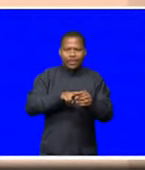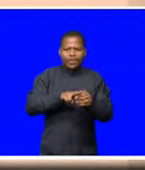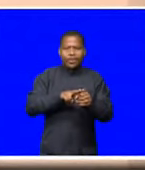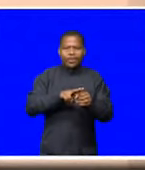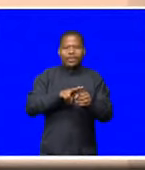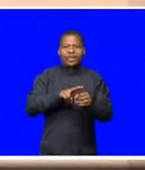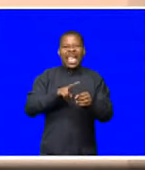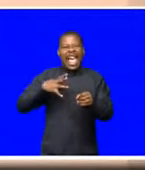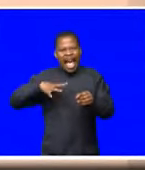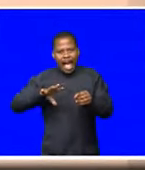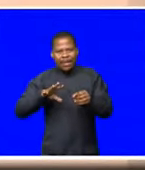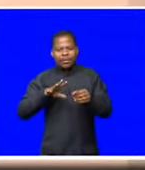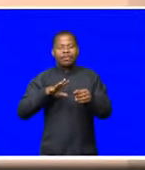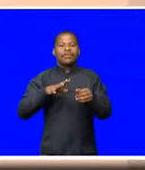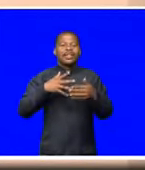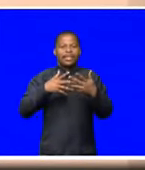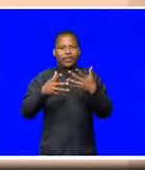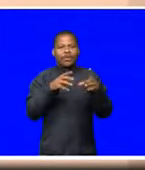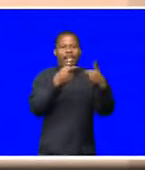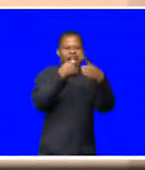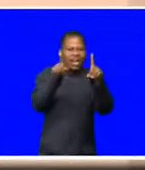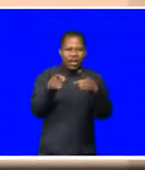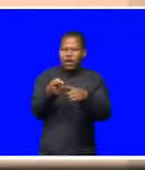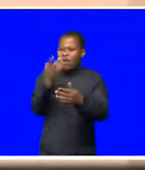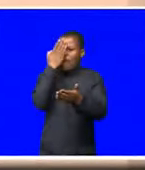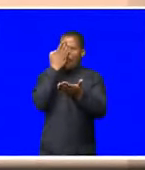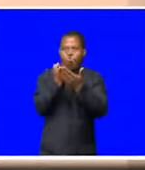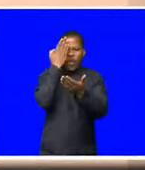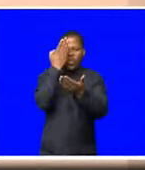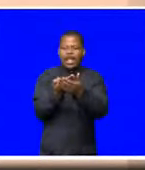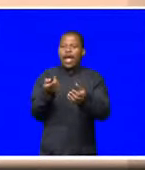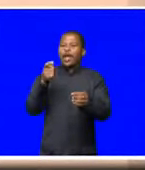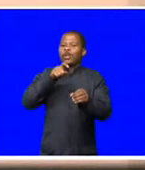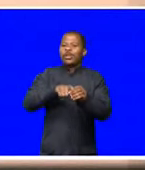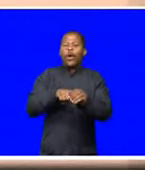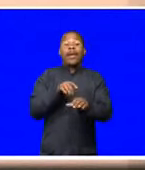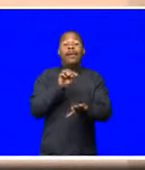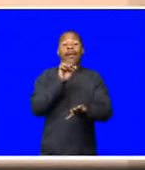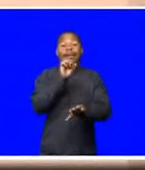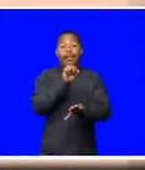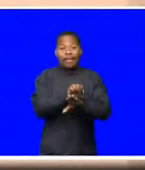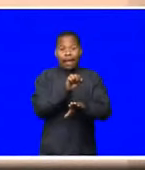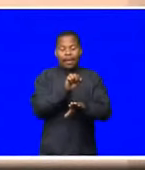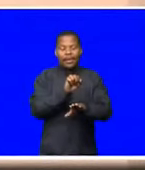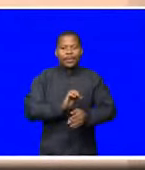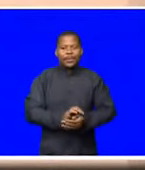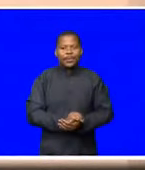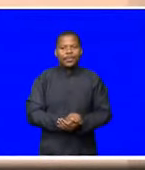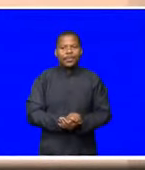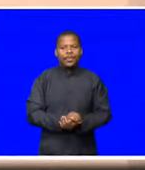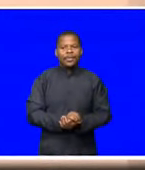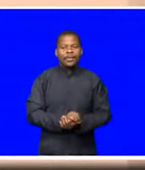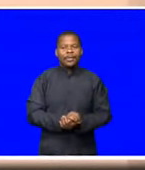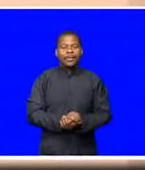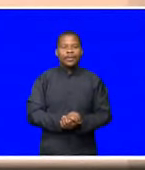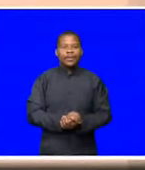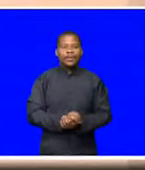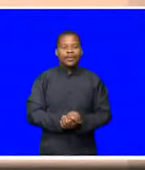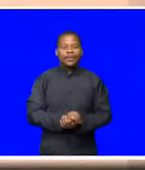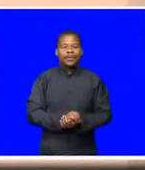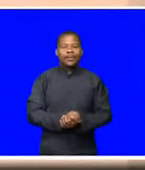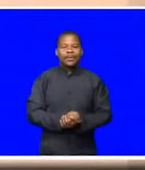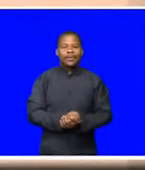tifundo letifaka wona lama humanities ubone ukuthi ke vele ayifuna